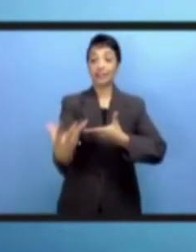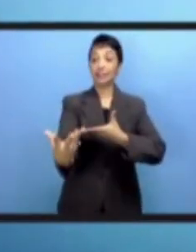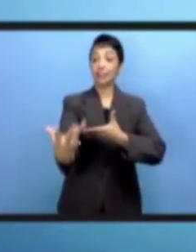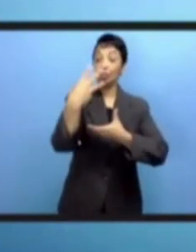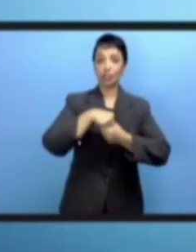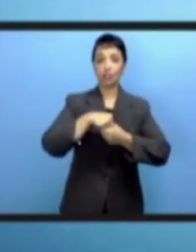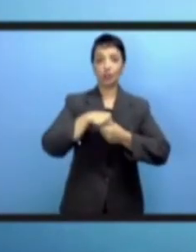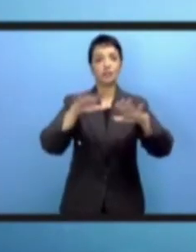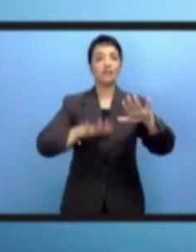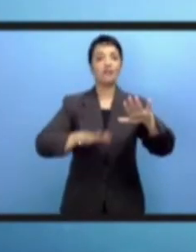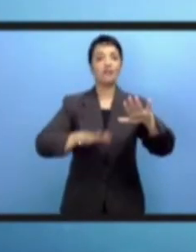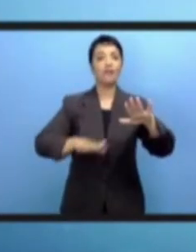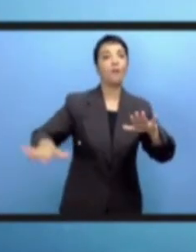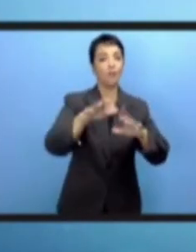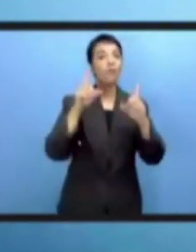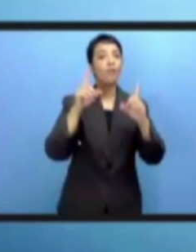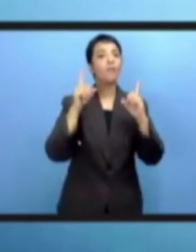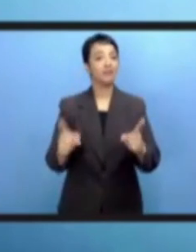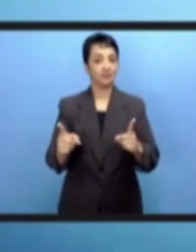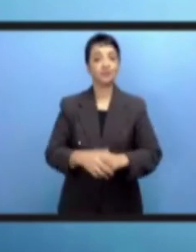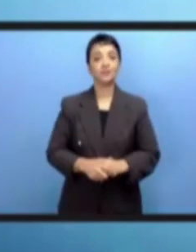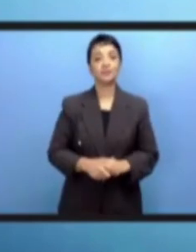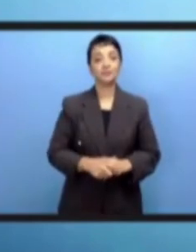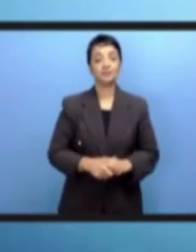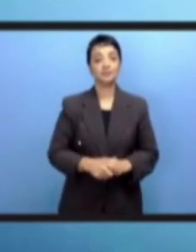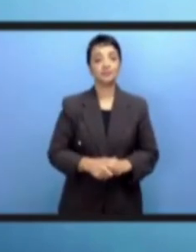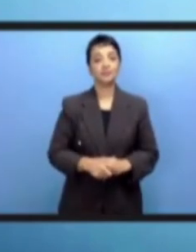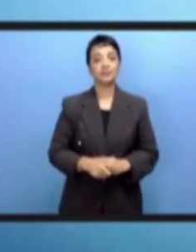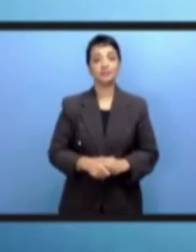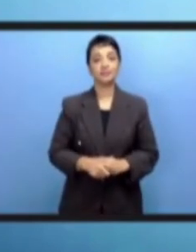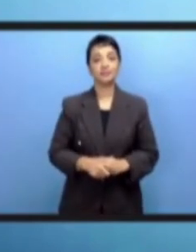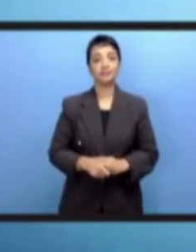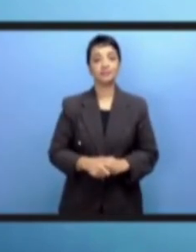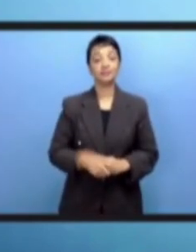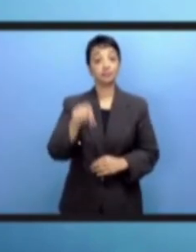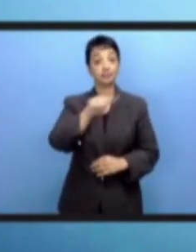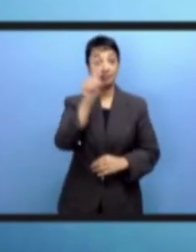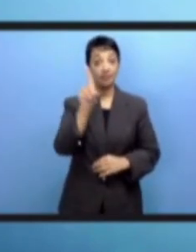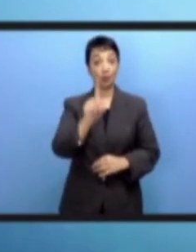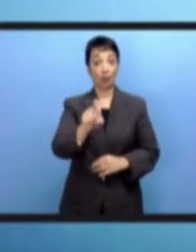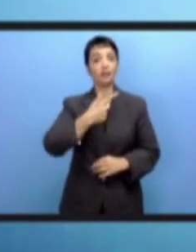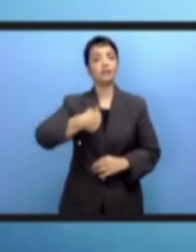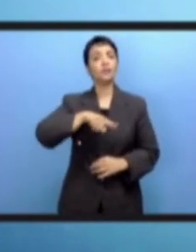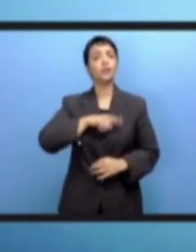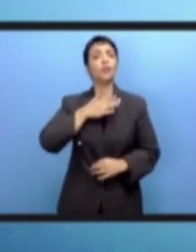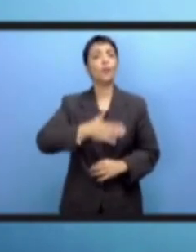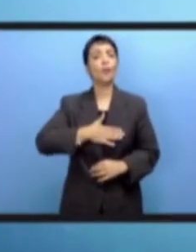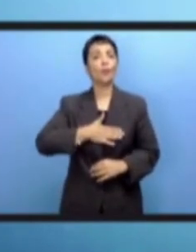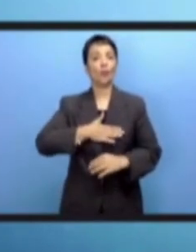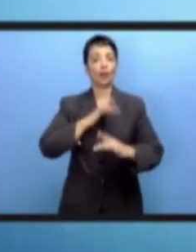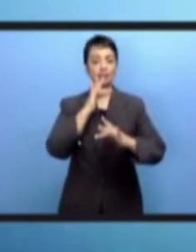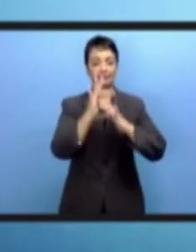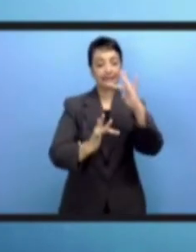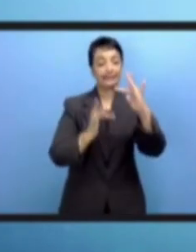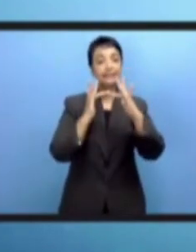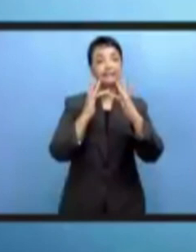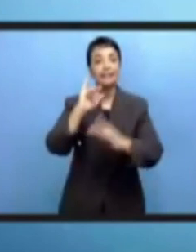Мы стремимся к инклюзивному миру, в котором у каждого есть